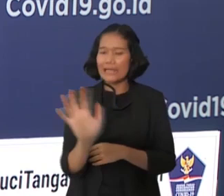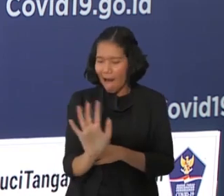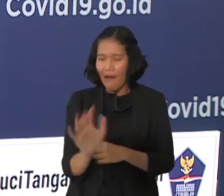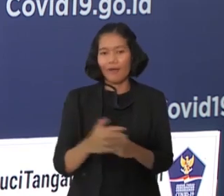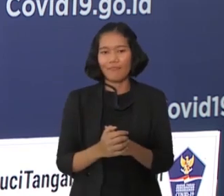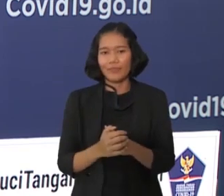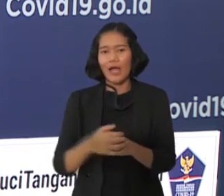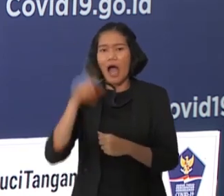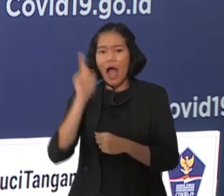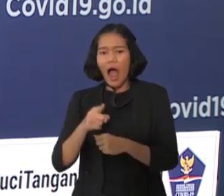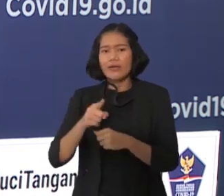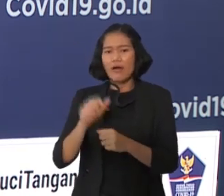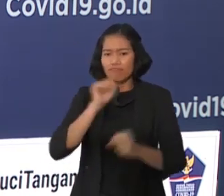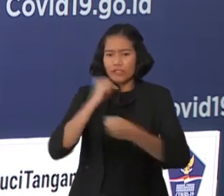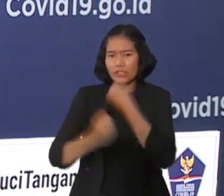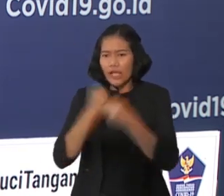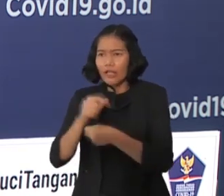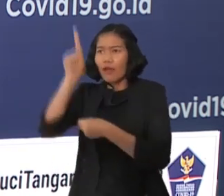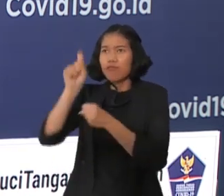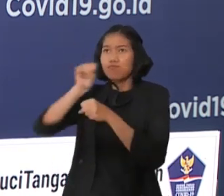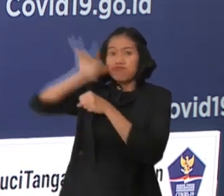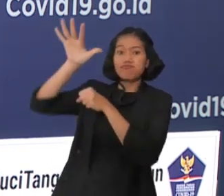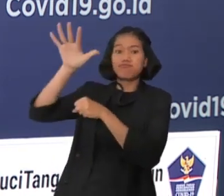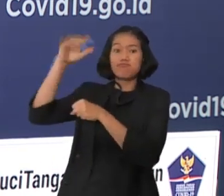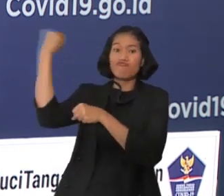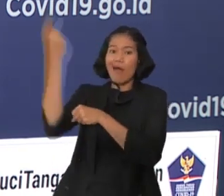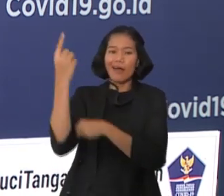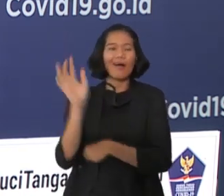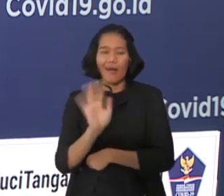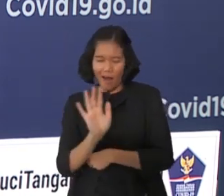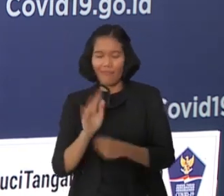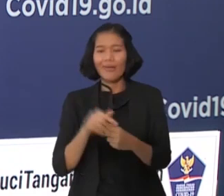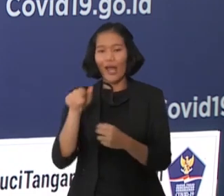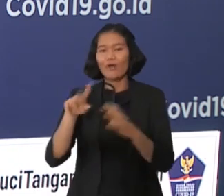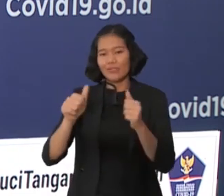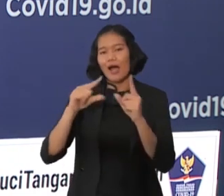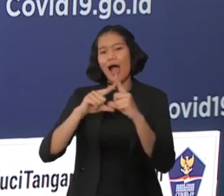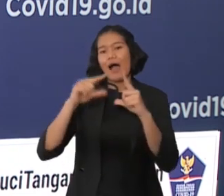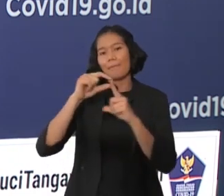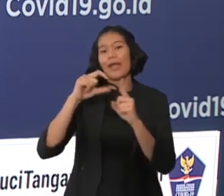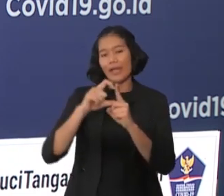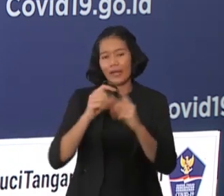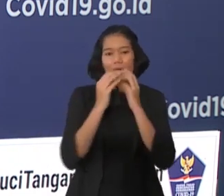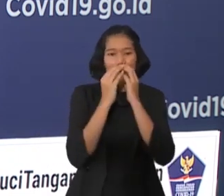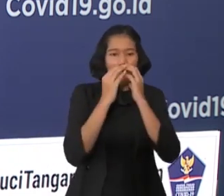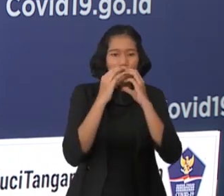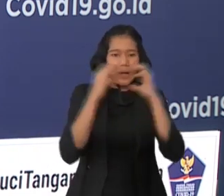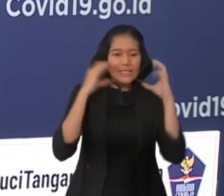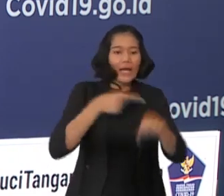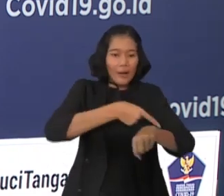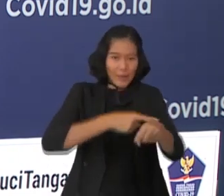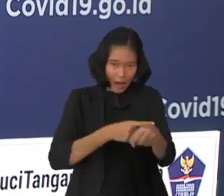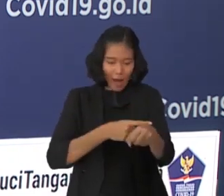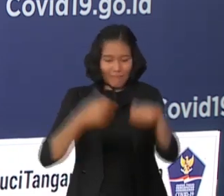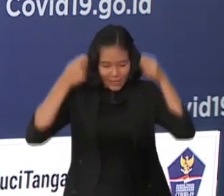menimbulkan aerosol maka dapat menggunakan APD a Hai masker bedah gaun